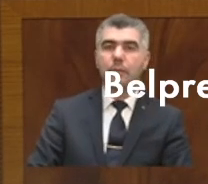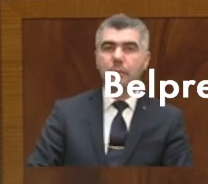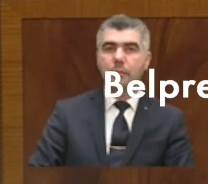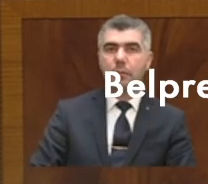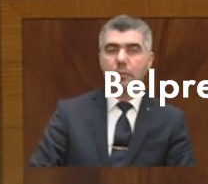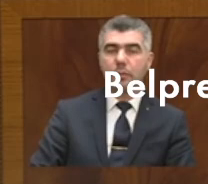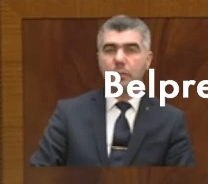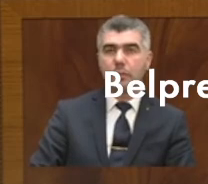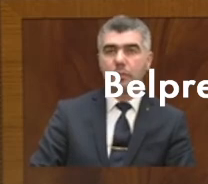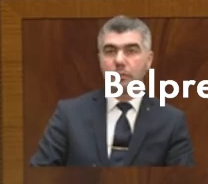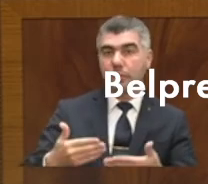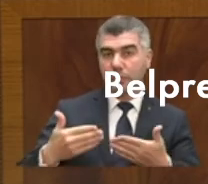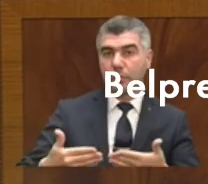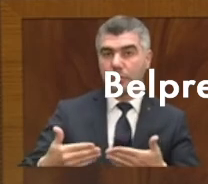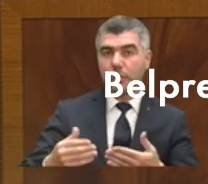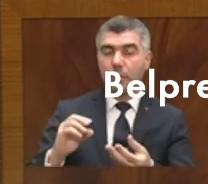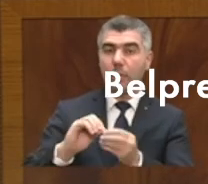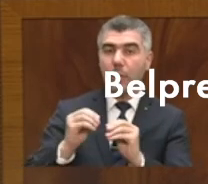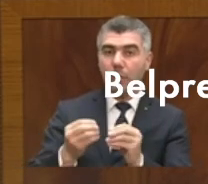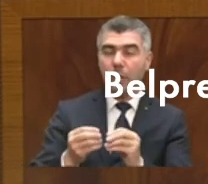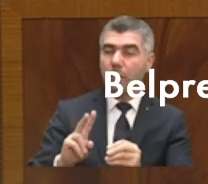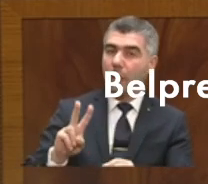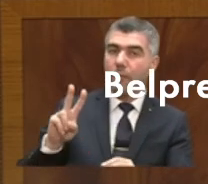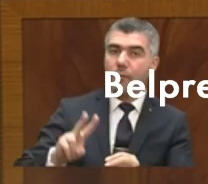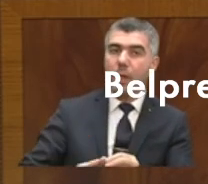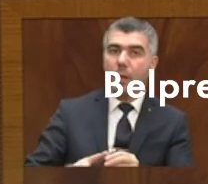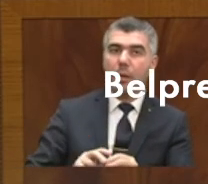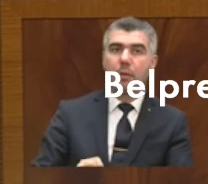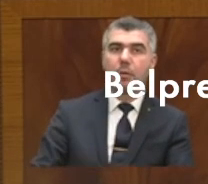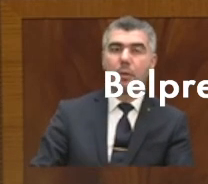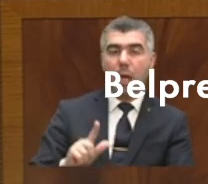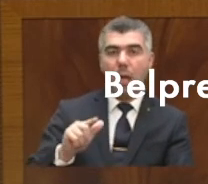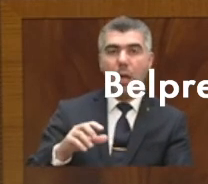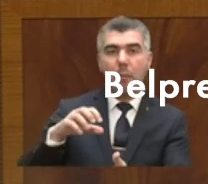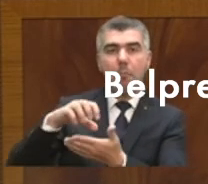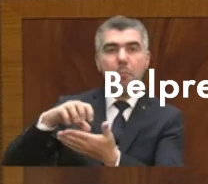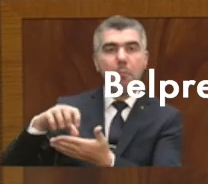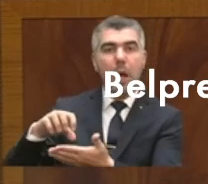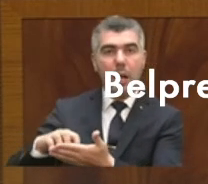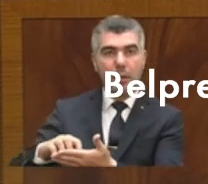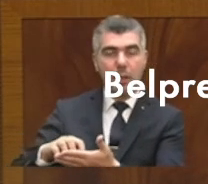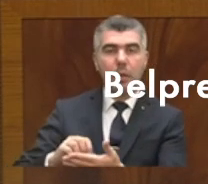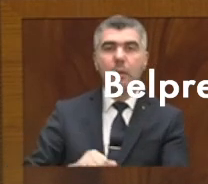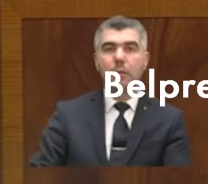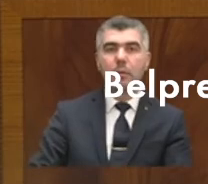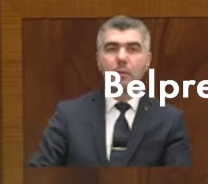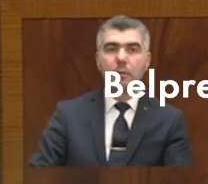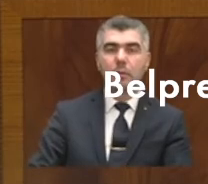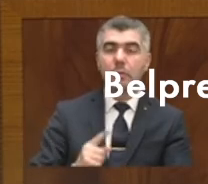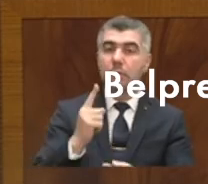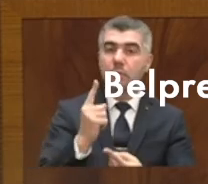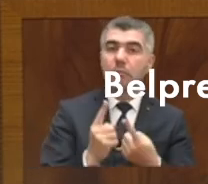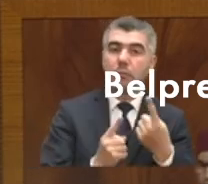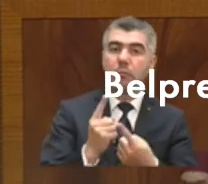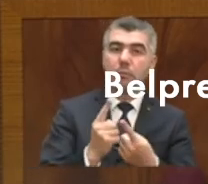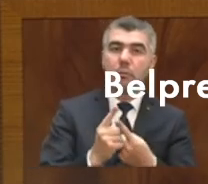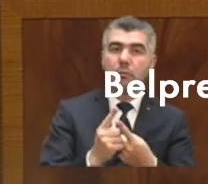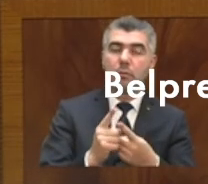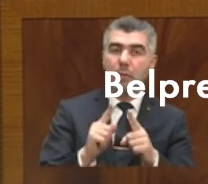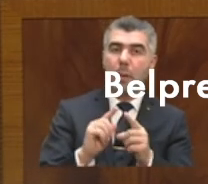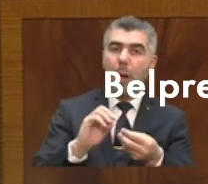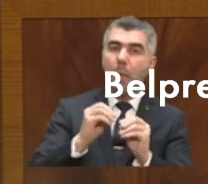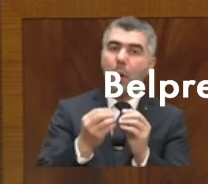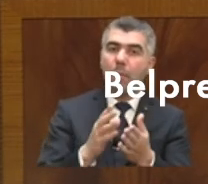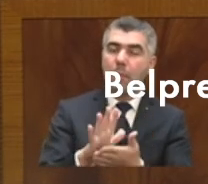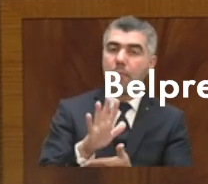هذا اللي تيجعل انه الاشكال حقيقي، وهو ان كاين بعض المناطق اللي وصل انه كاين واحد